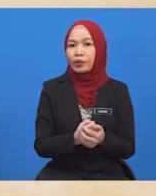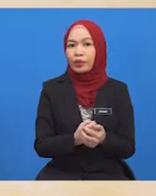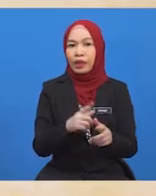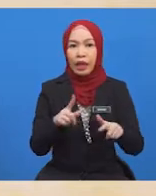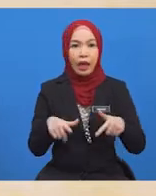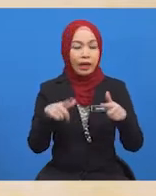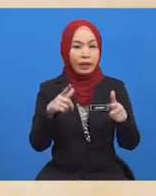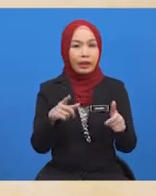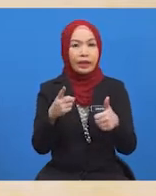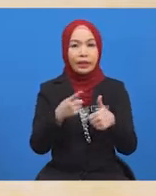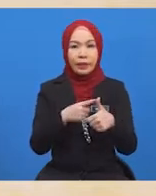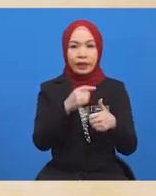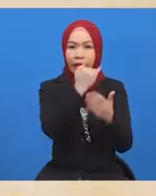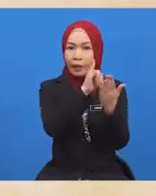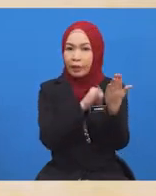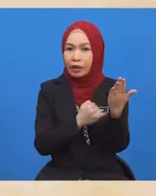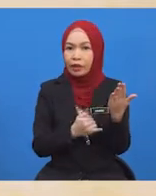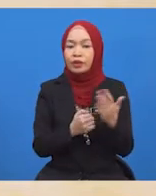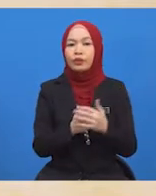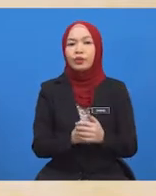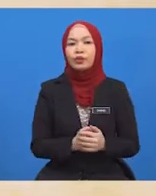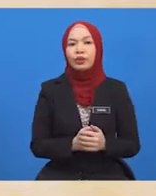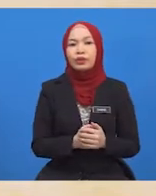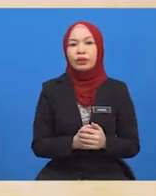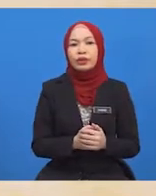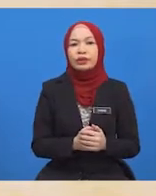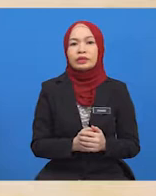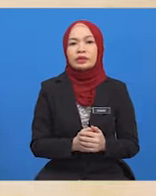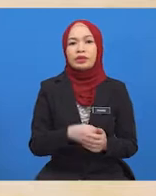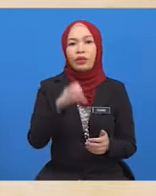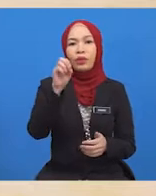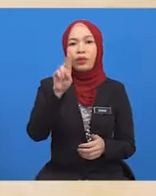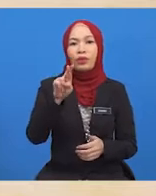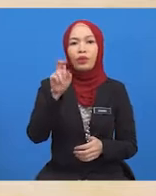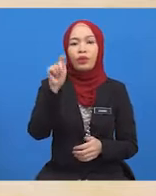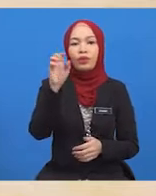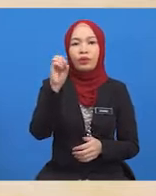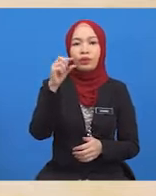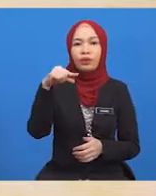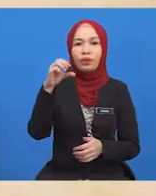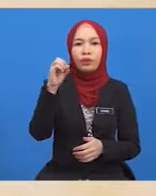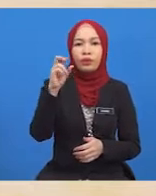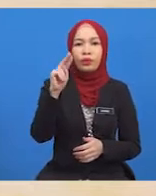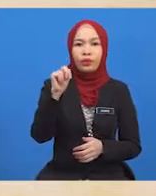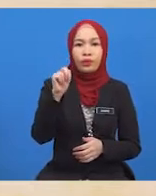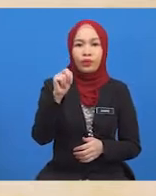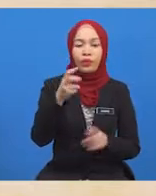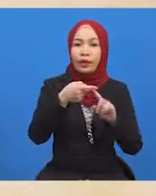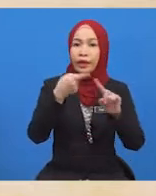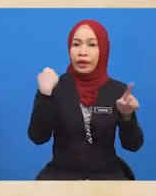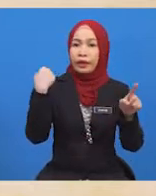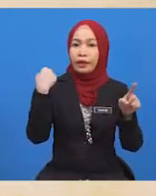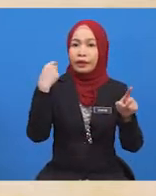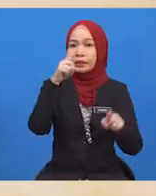Pertama, melukis uncuran ortogon pada satah mengufuk dari arah Z.